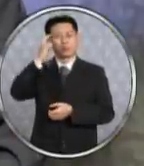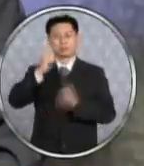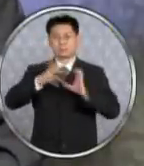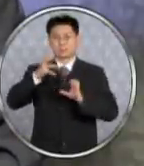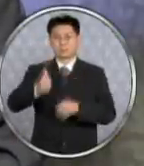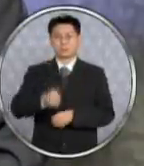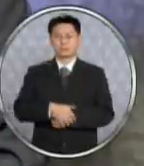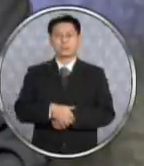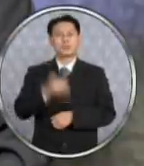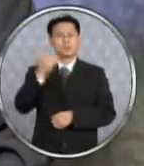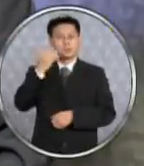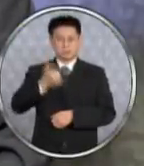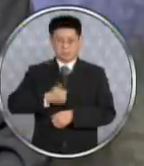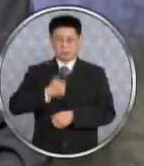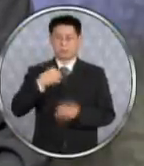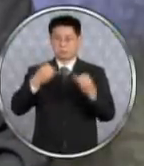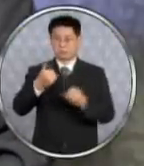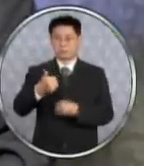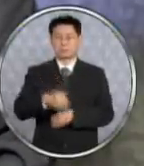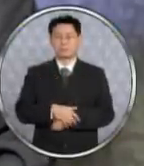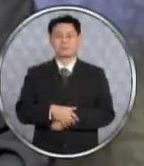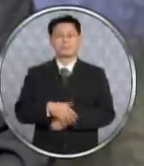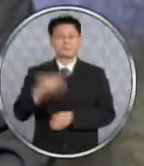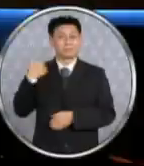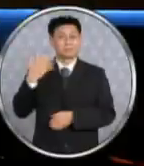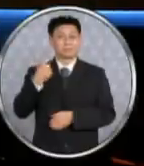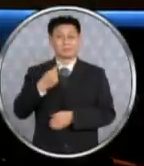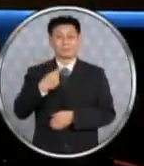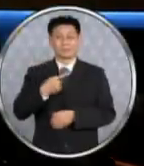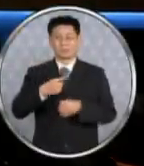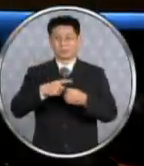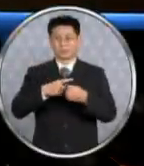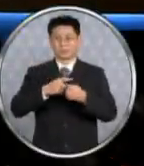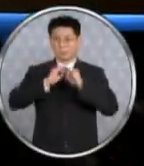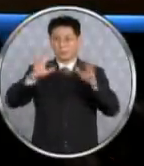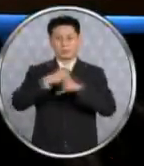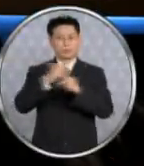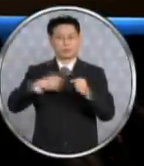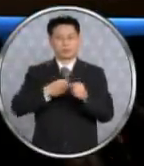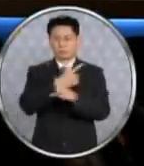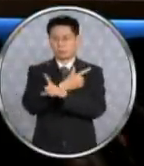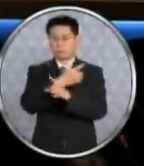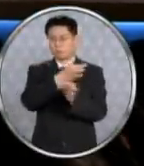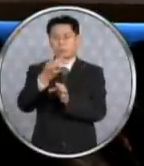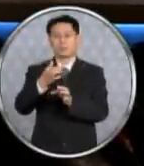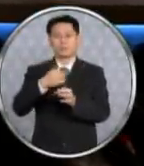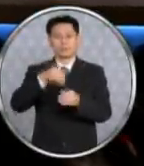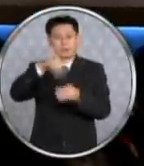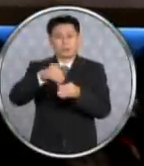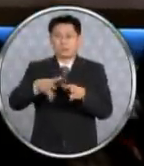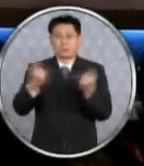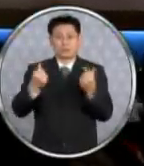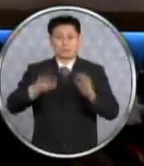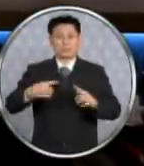总统如果真的有政绩，过去的支票都兑现，选举真的就不需要选